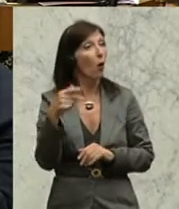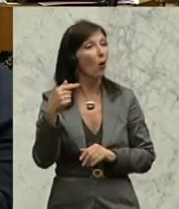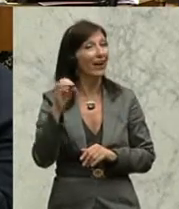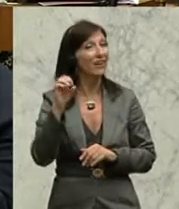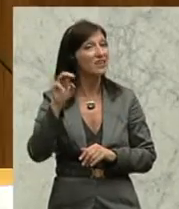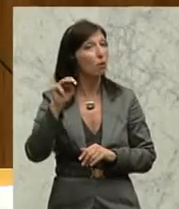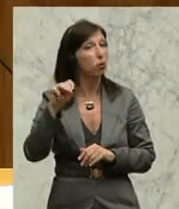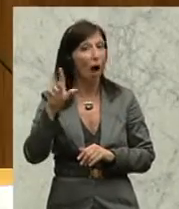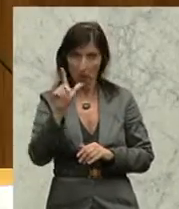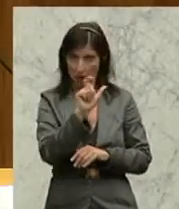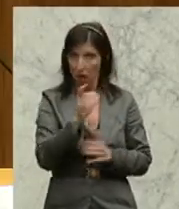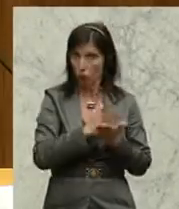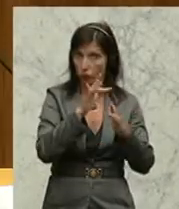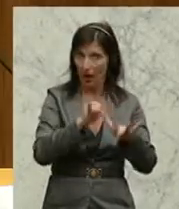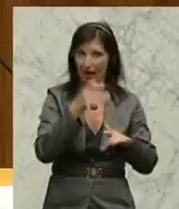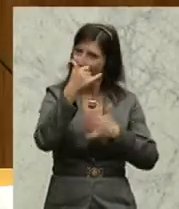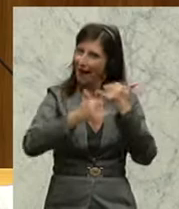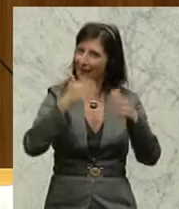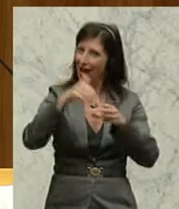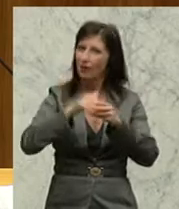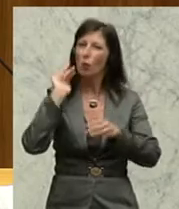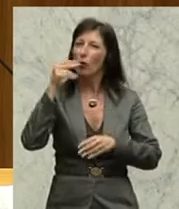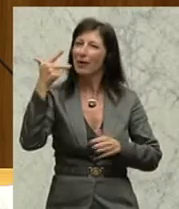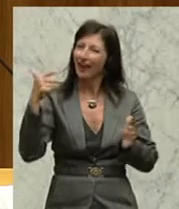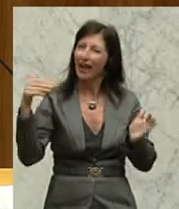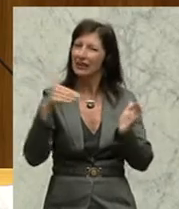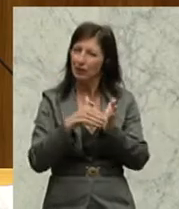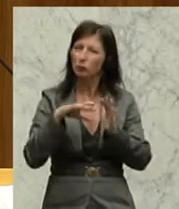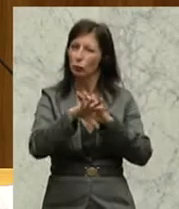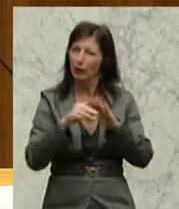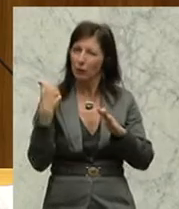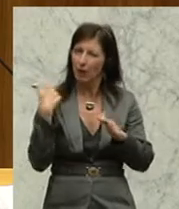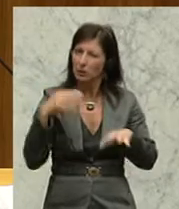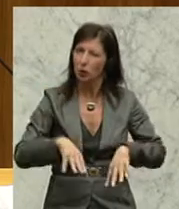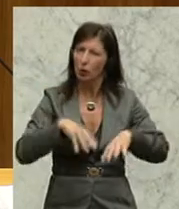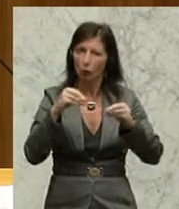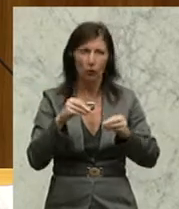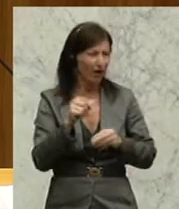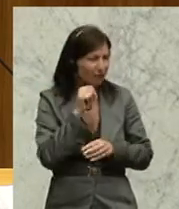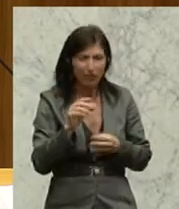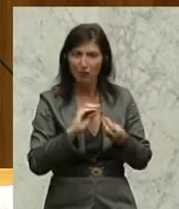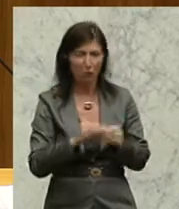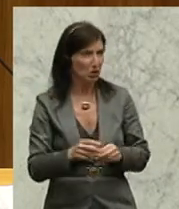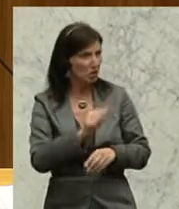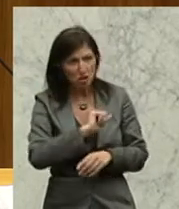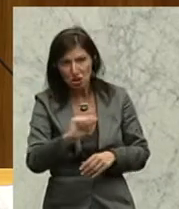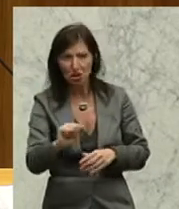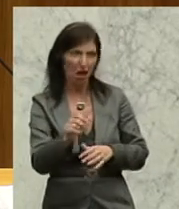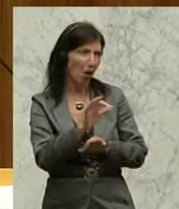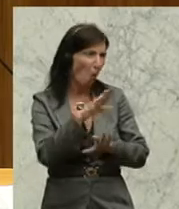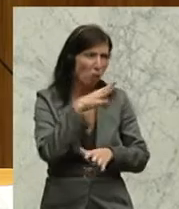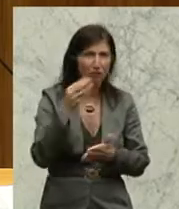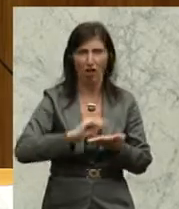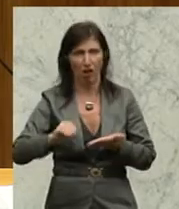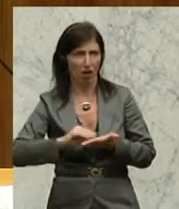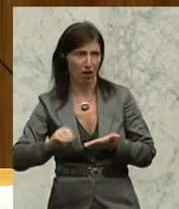hauptmann innerhalb eines jahres über 3.000 unternehmen gegründet unkompliziert rasch unbürokratisch und damit arbeitsplätze